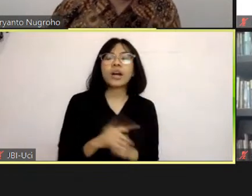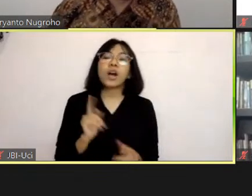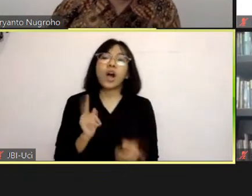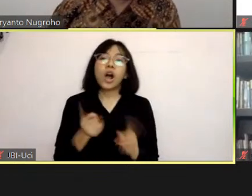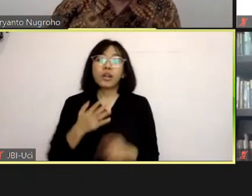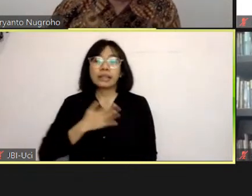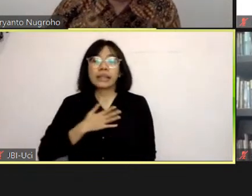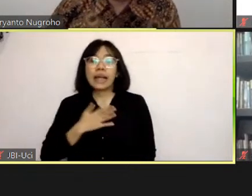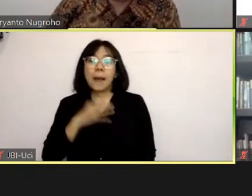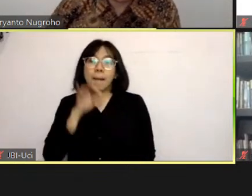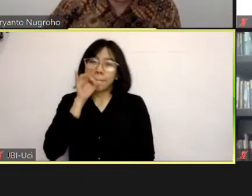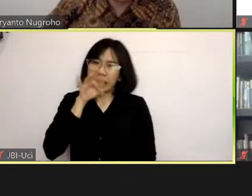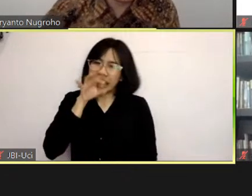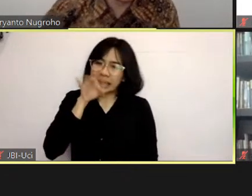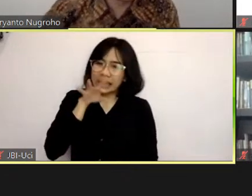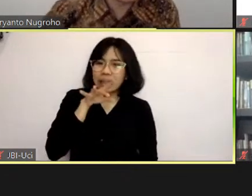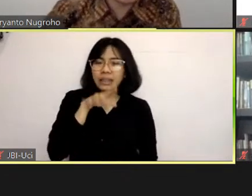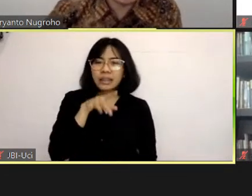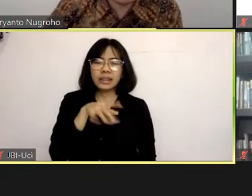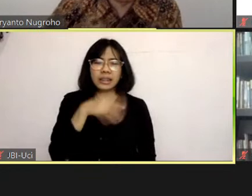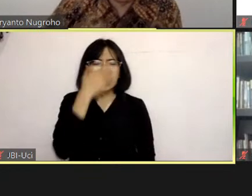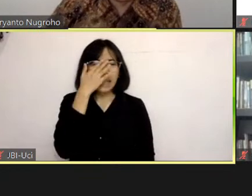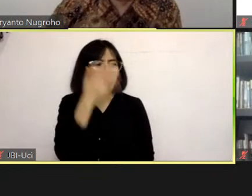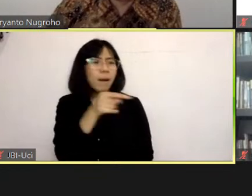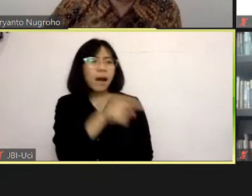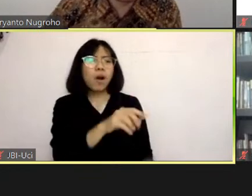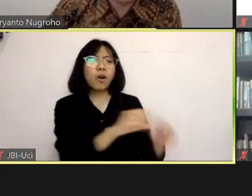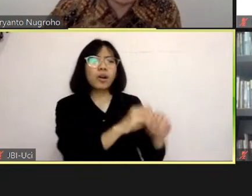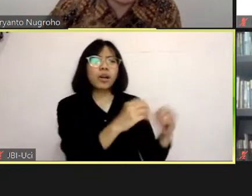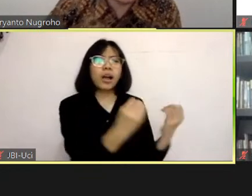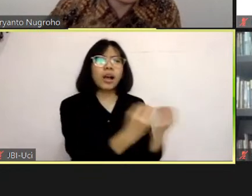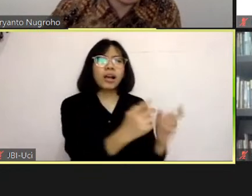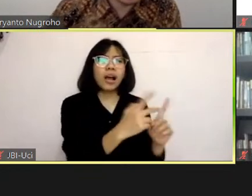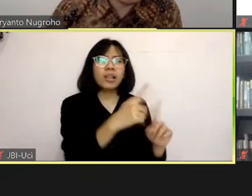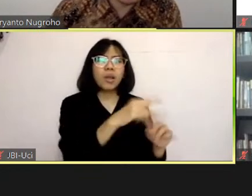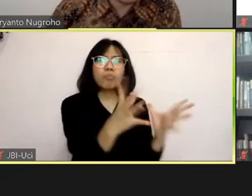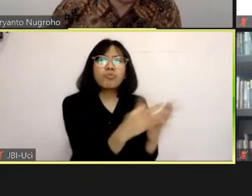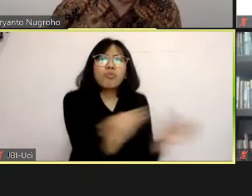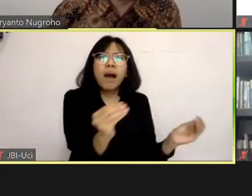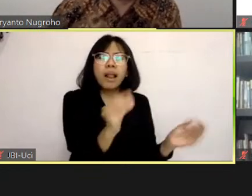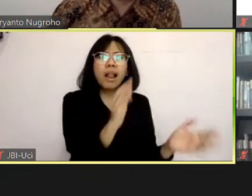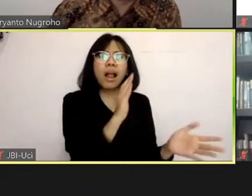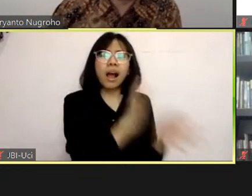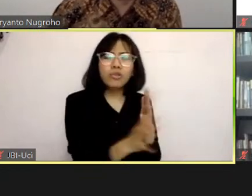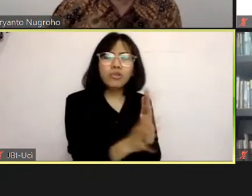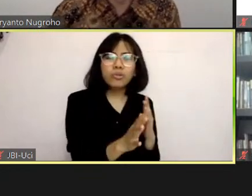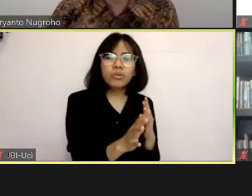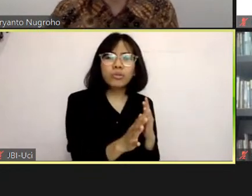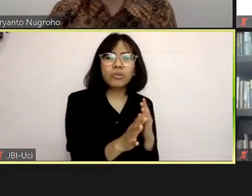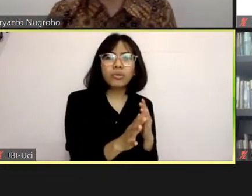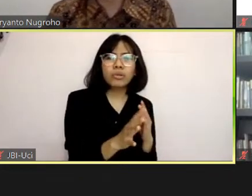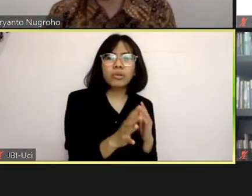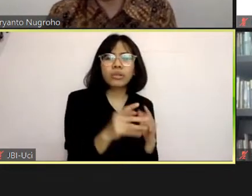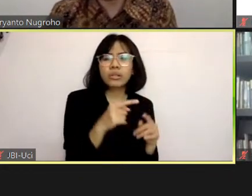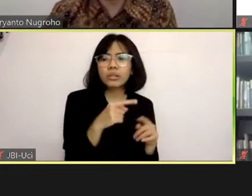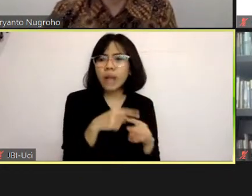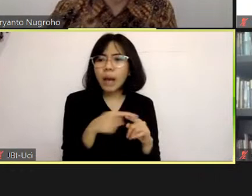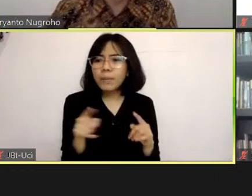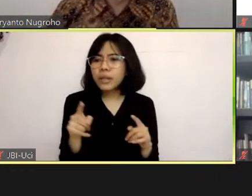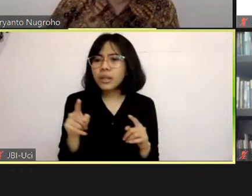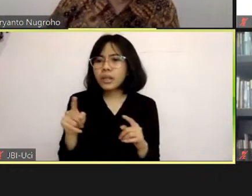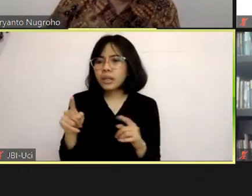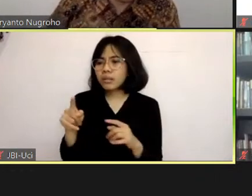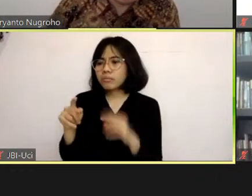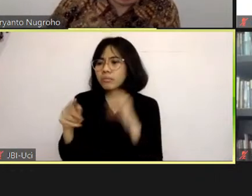kepada kenapa bukan jalur itu yang diambil? Kenapa yang diambil adalah proses tanpa due process of law, yaitu